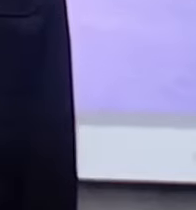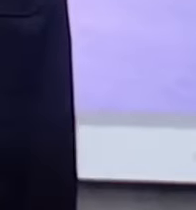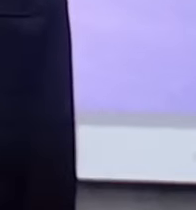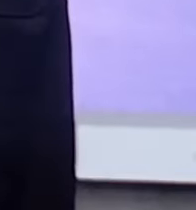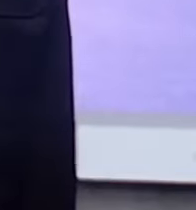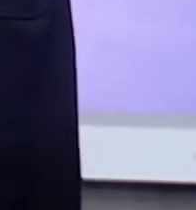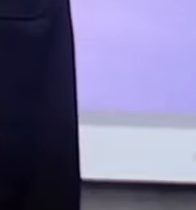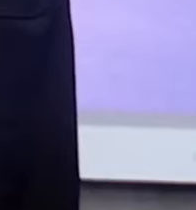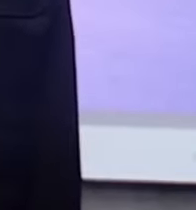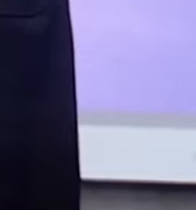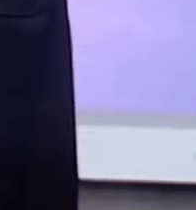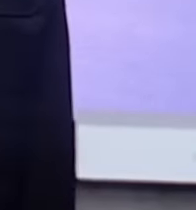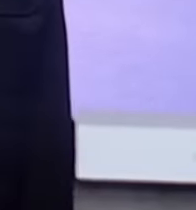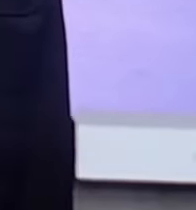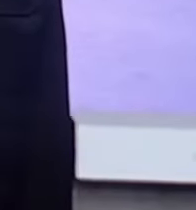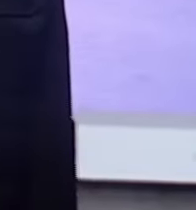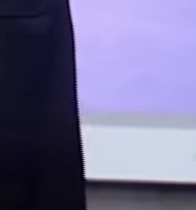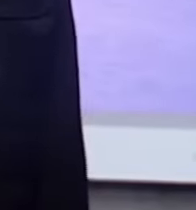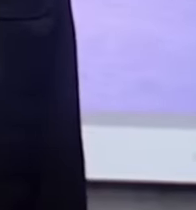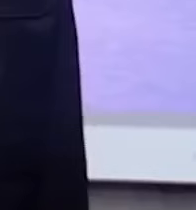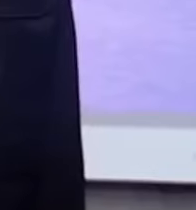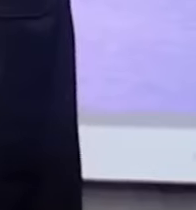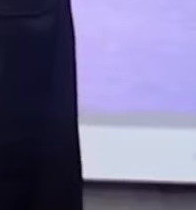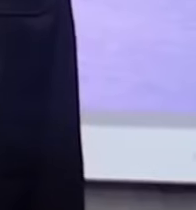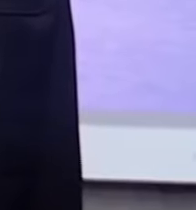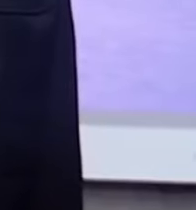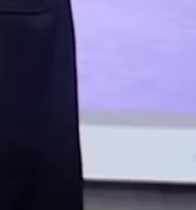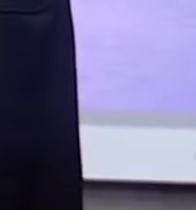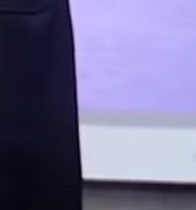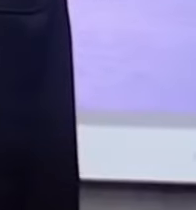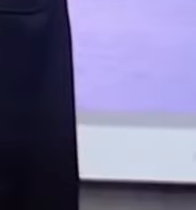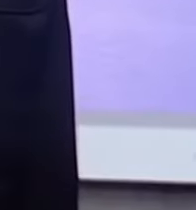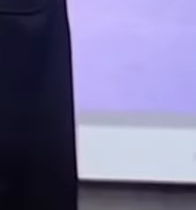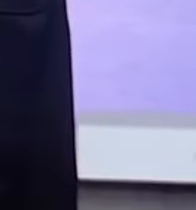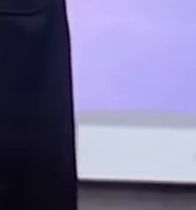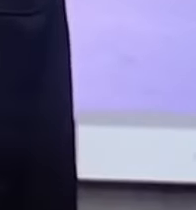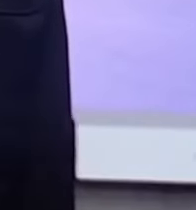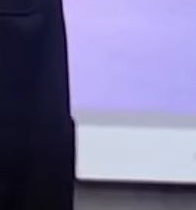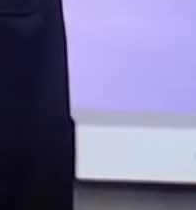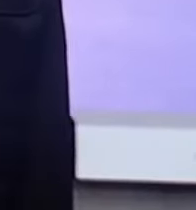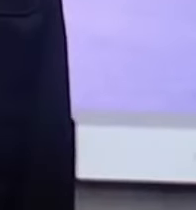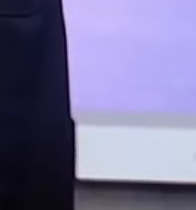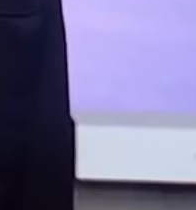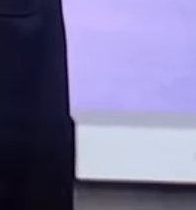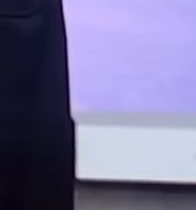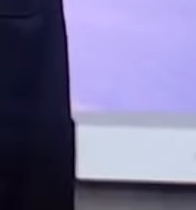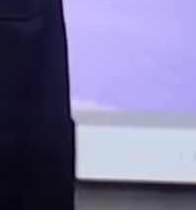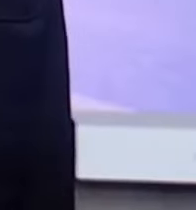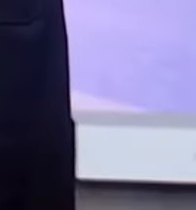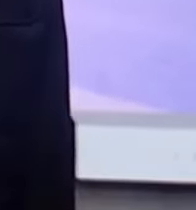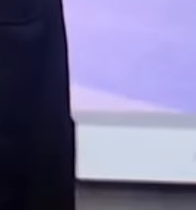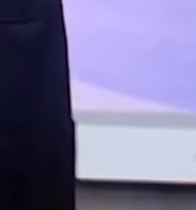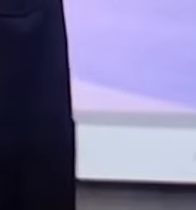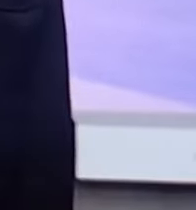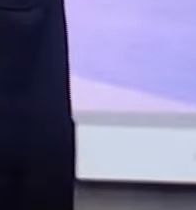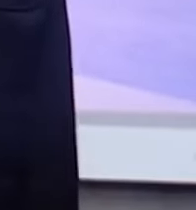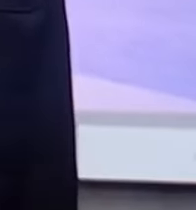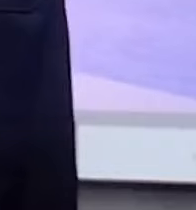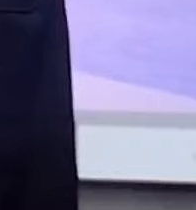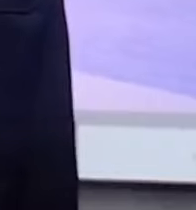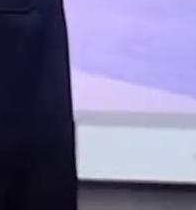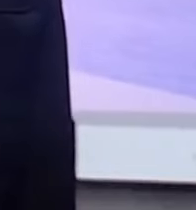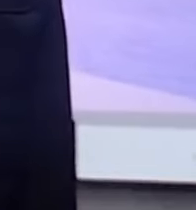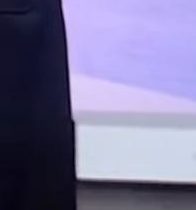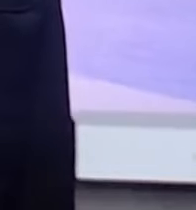mga kapuso sama-sama tayong maging saksi mag-subscribe sa GMA integrated news sa YouTube at para sa mga kapuso abroad